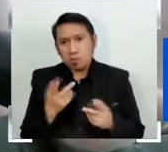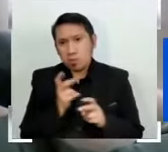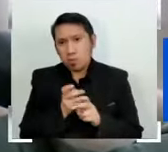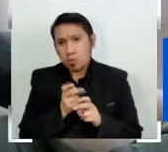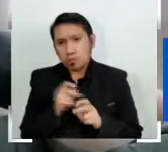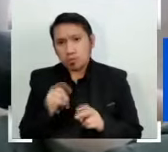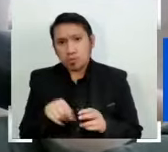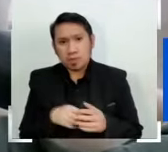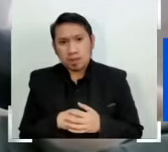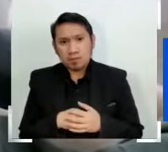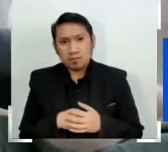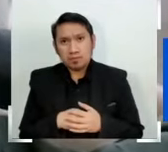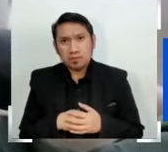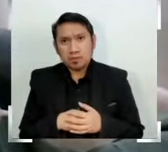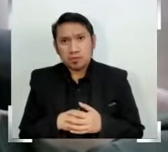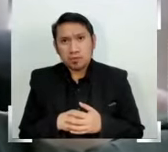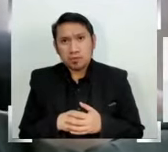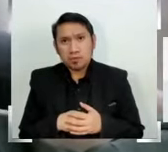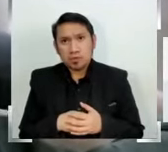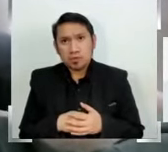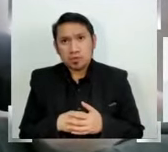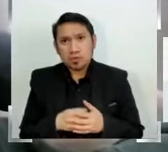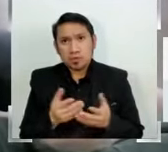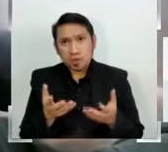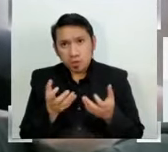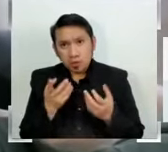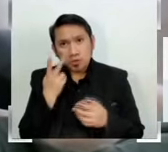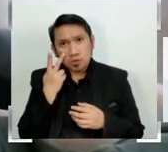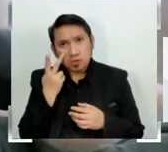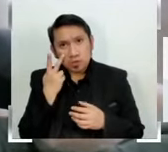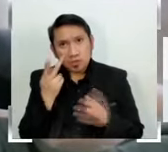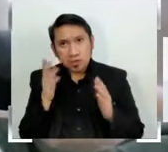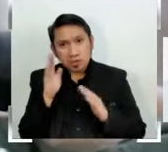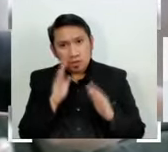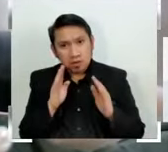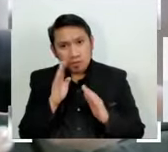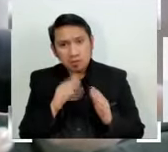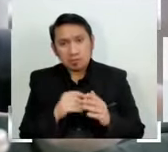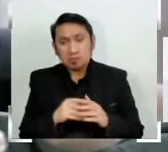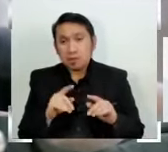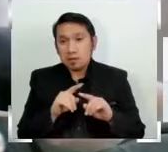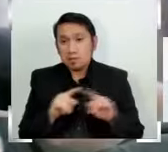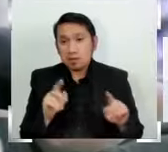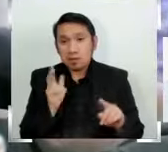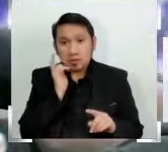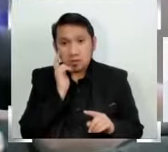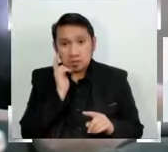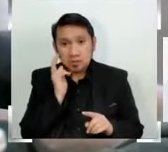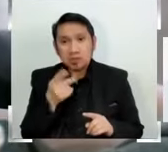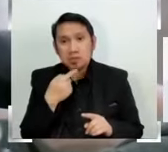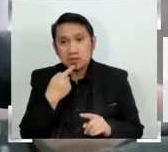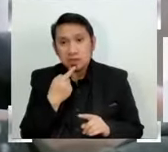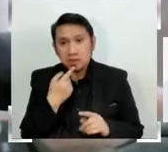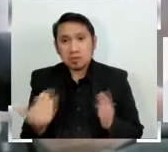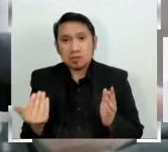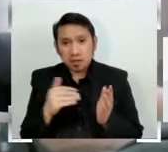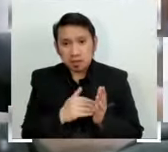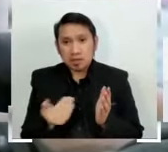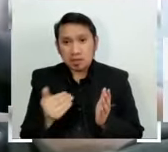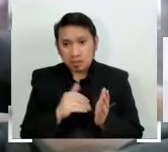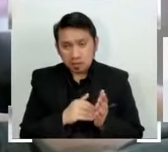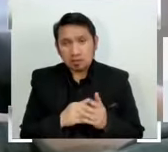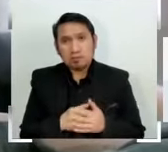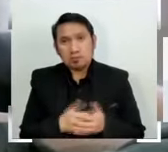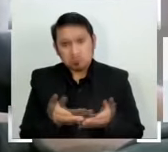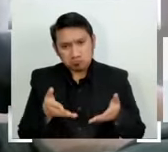So they're really looking for trouble. But President Duterte has said repeatedly, bring it on. Para sa